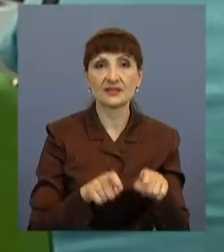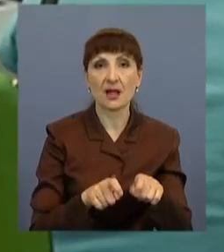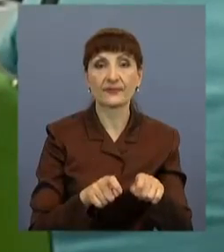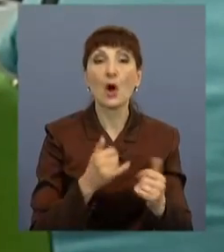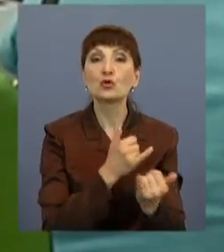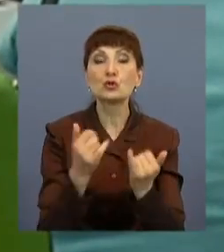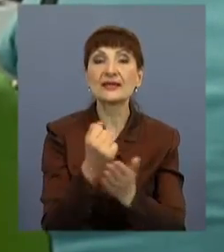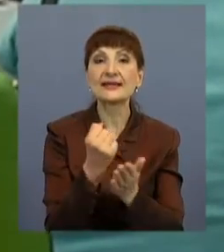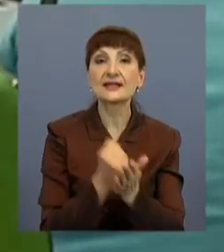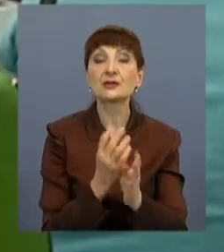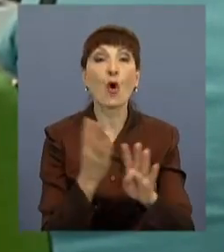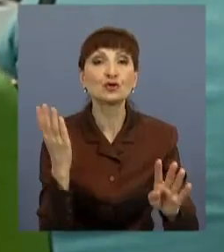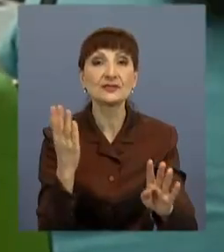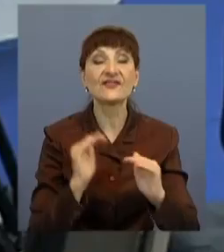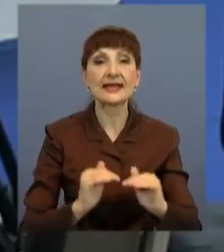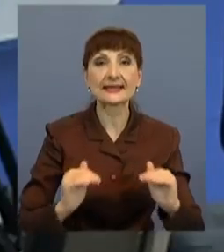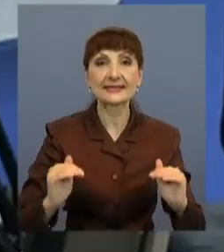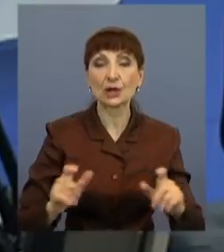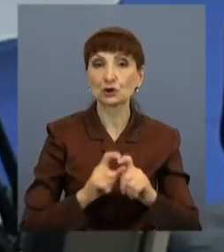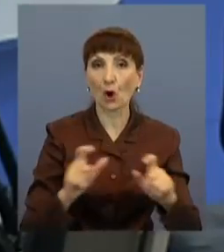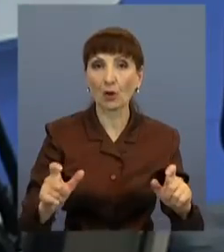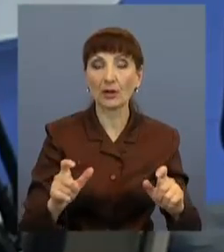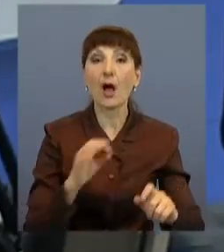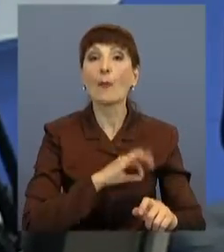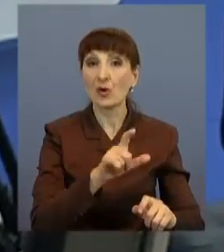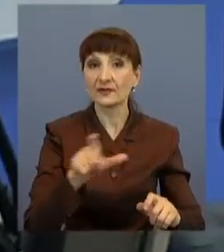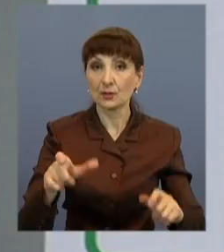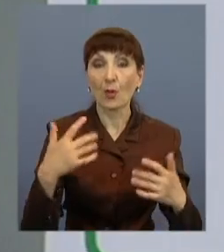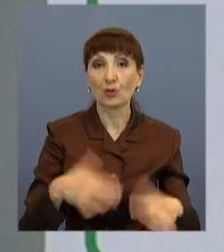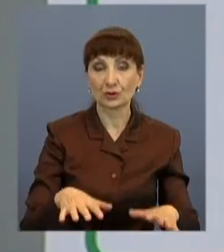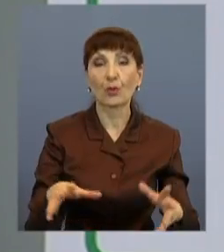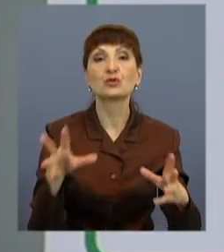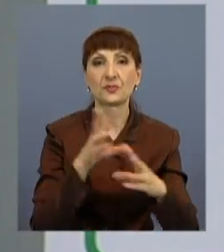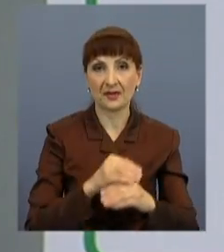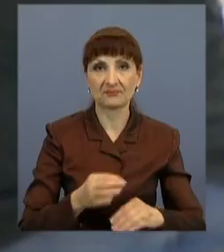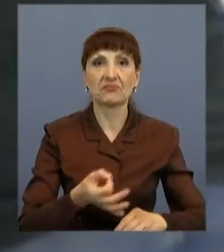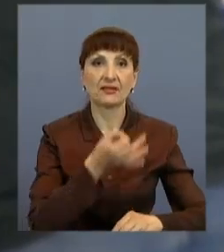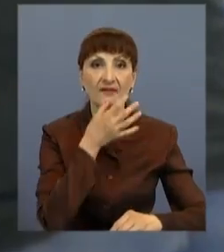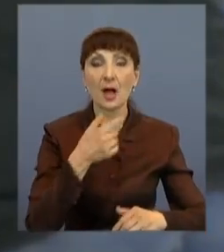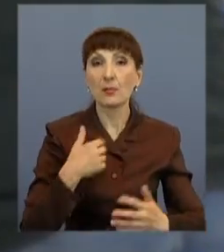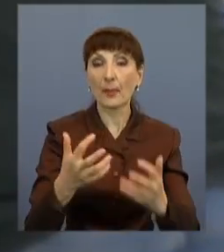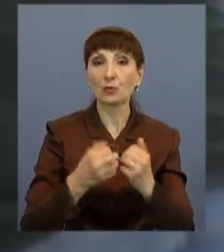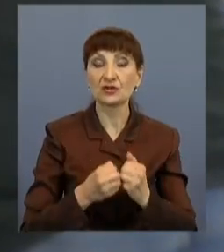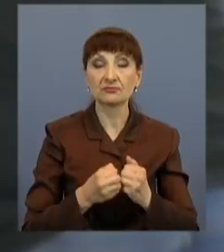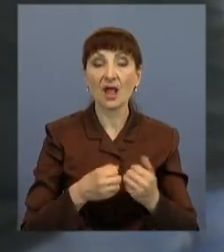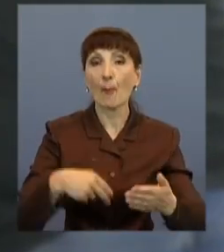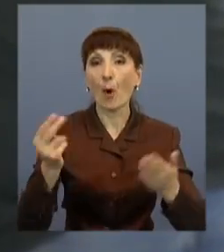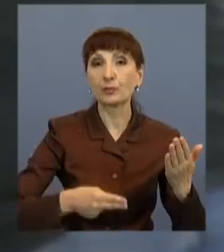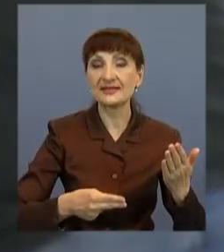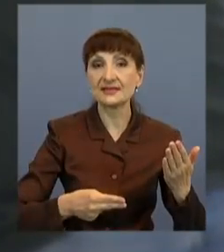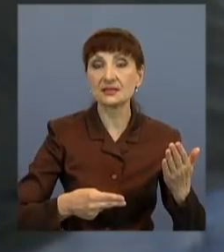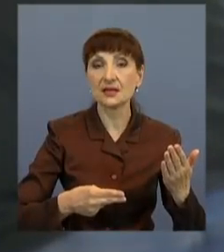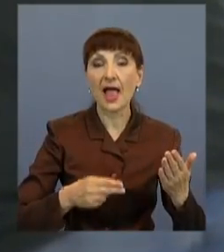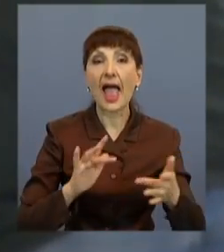услугу регистрации очереди в детские сады и школы пользователи уже успели оценить. Мы получили электронно-цифровую подпись в